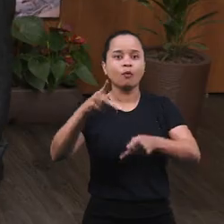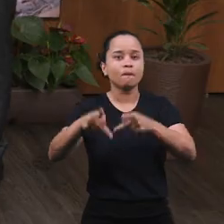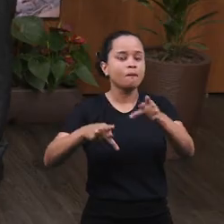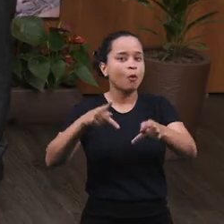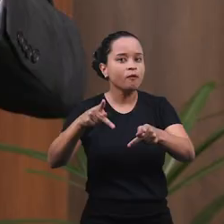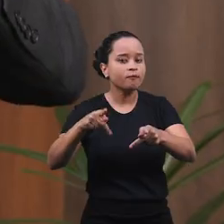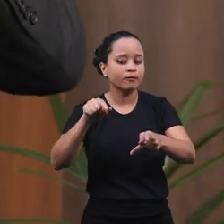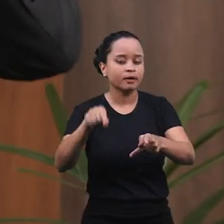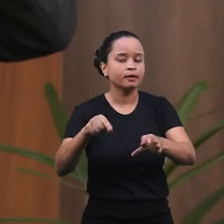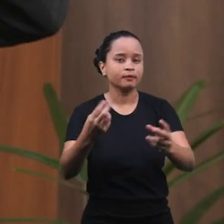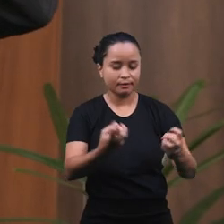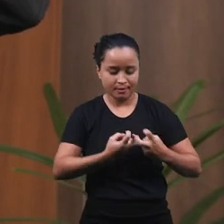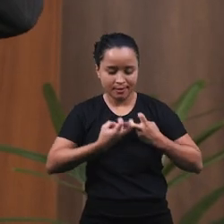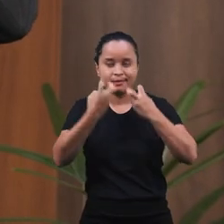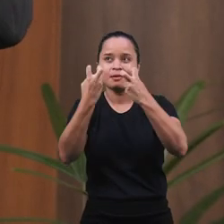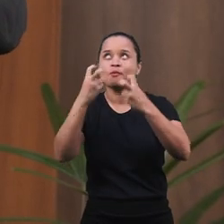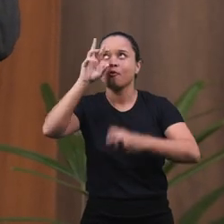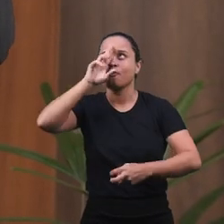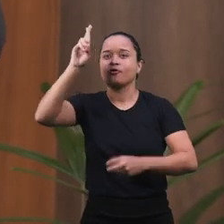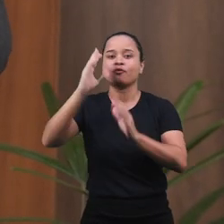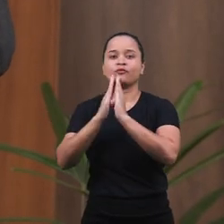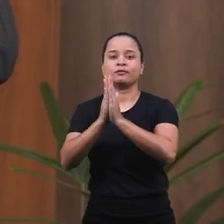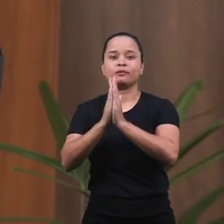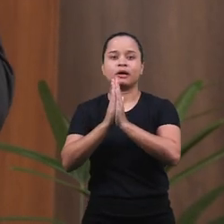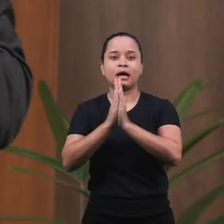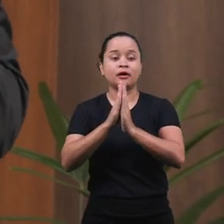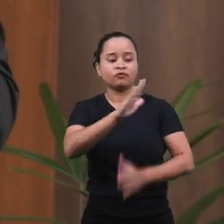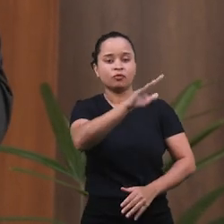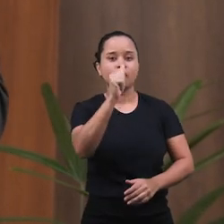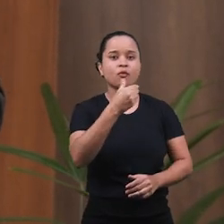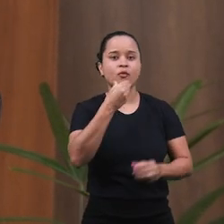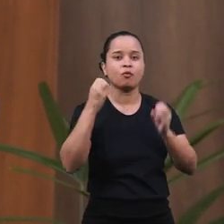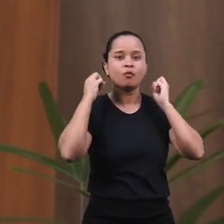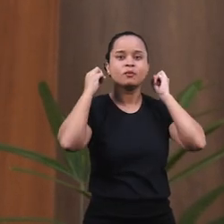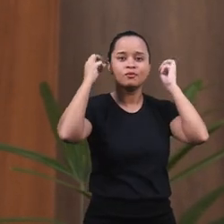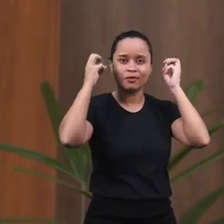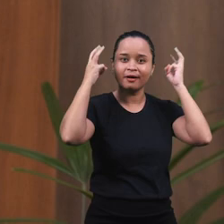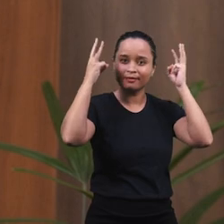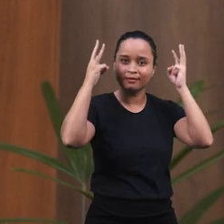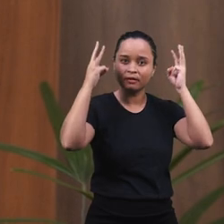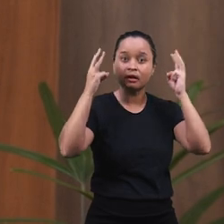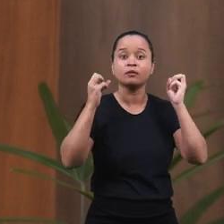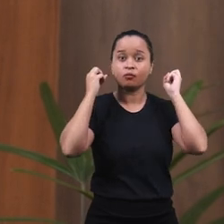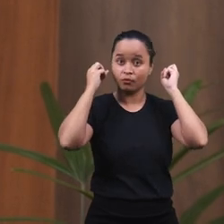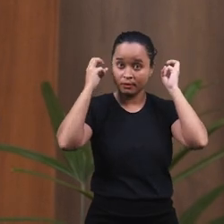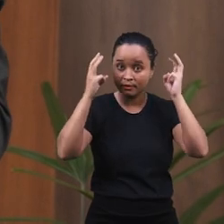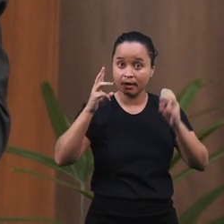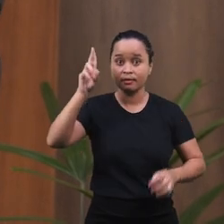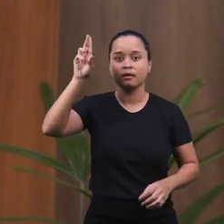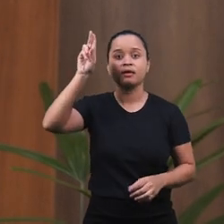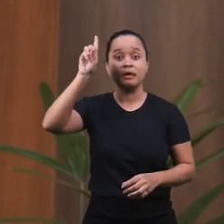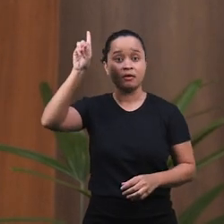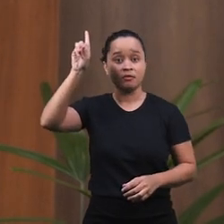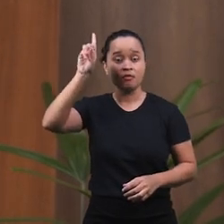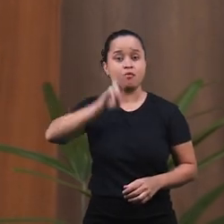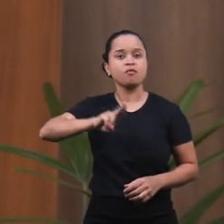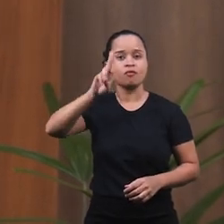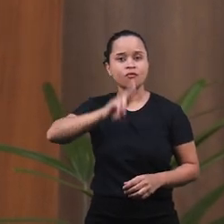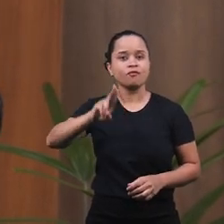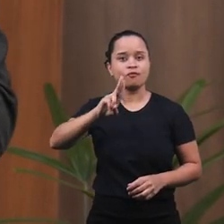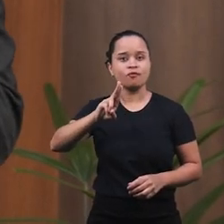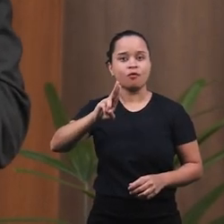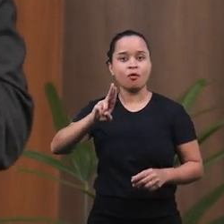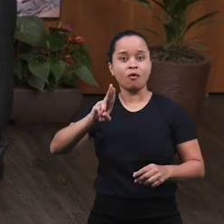qui a envoyé Moïse. Moïse pour délivrer le peuple a quitté. Et là, on a commencé cette marche